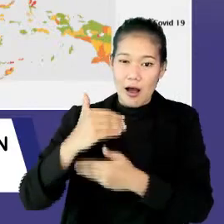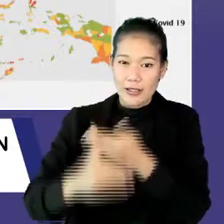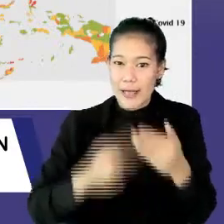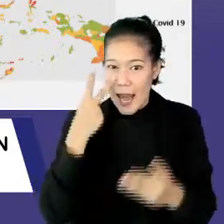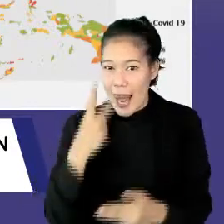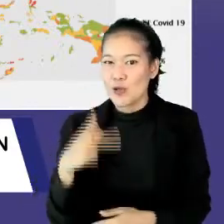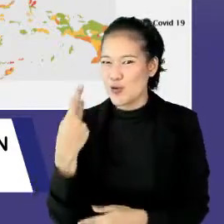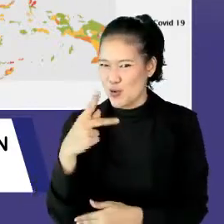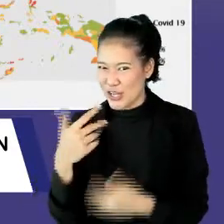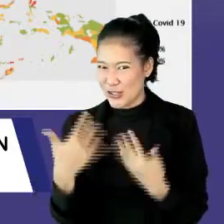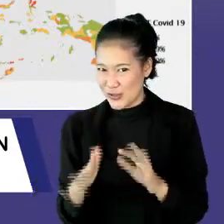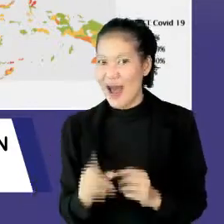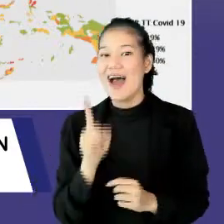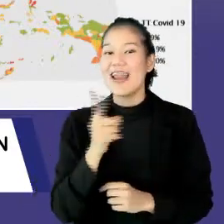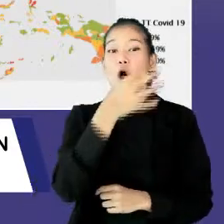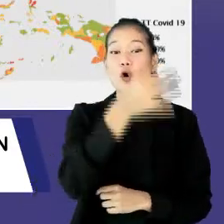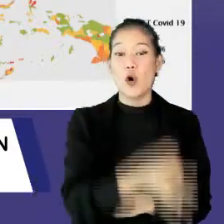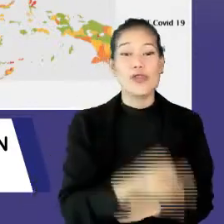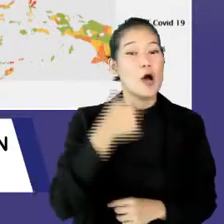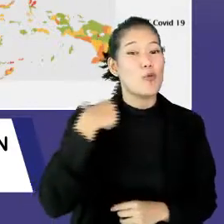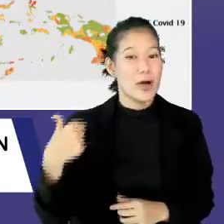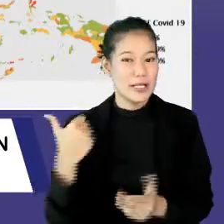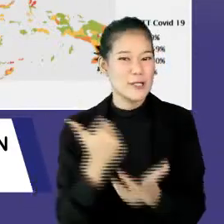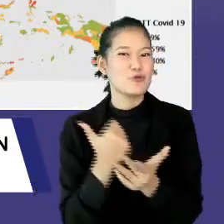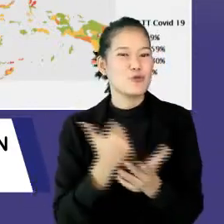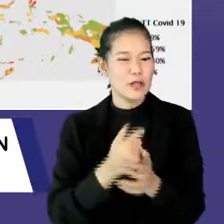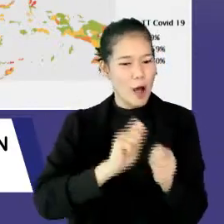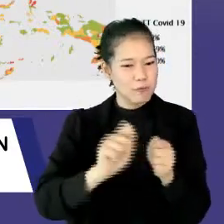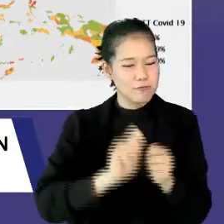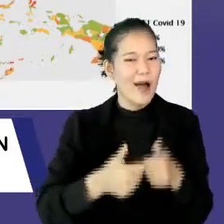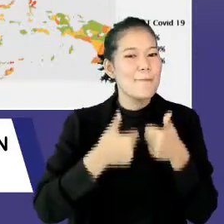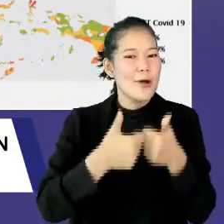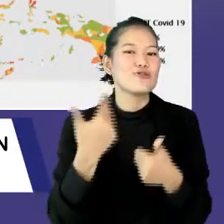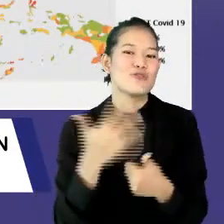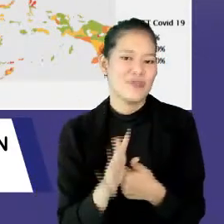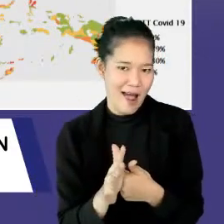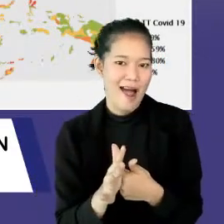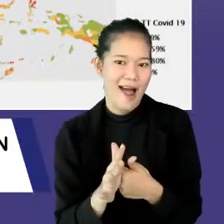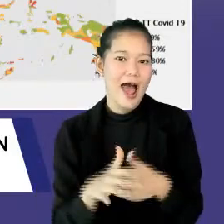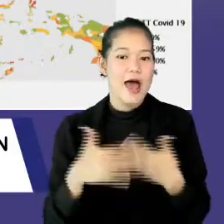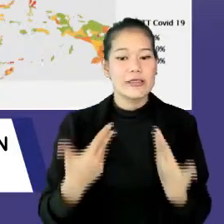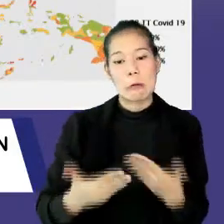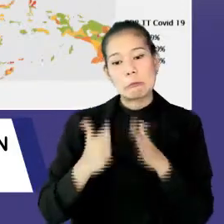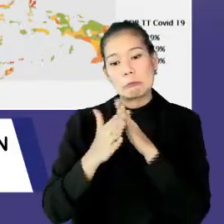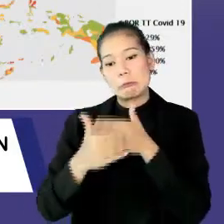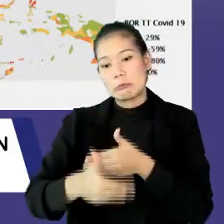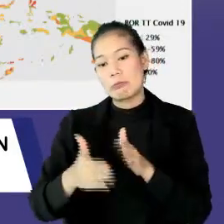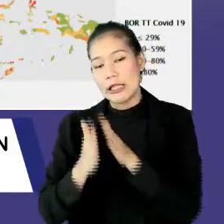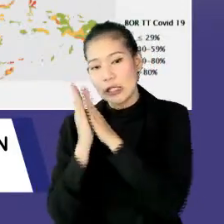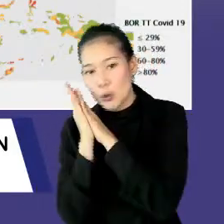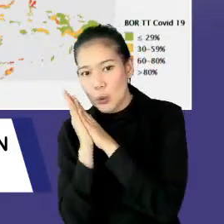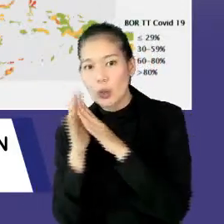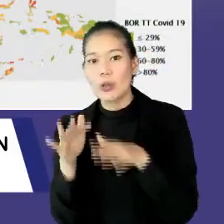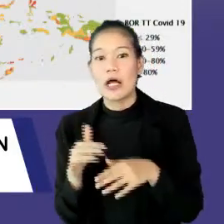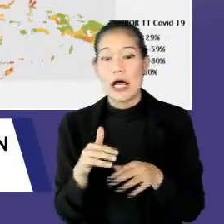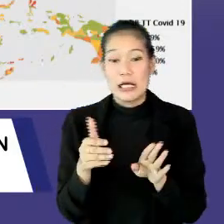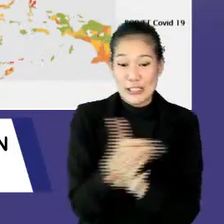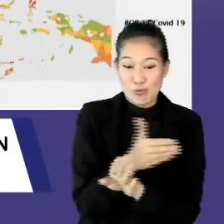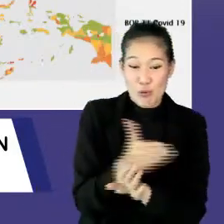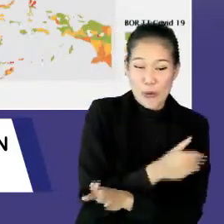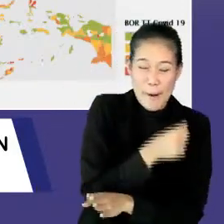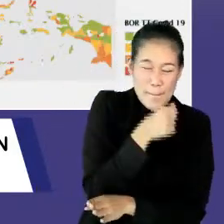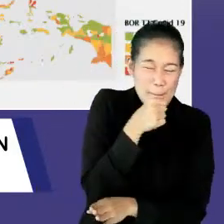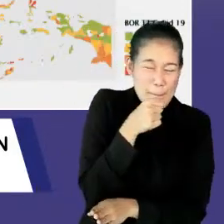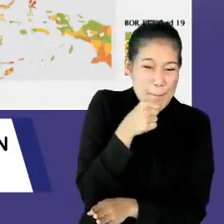di level kabupaten kota memang terjadi perbaikan. Baik dari bor tempat tidurnya juga, kita lihat dari yang awalnya merah gitu,